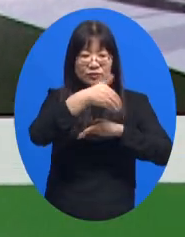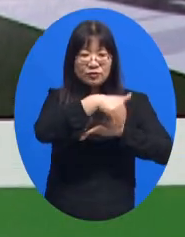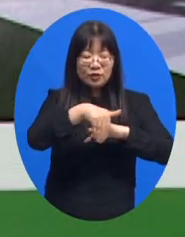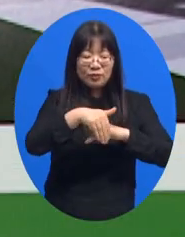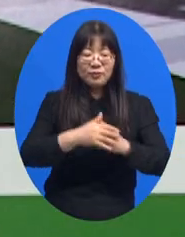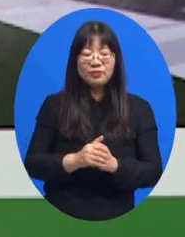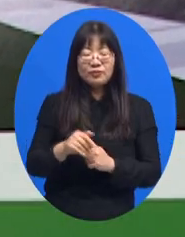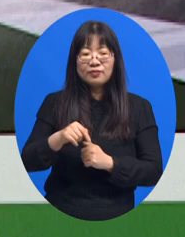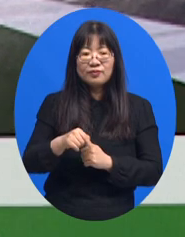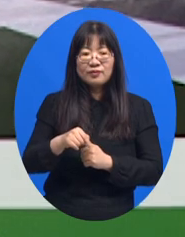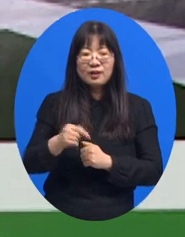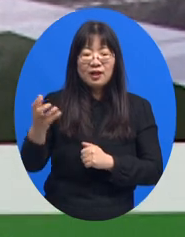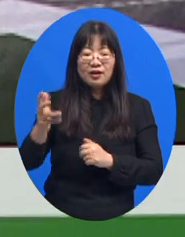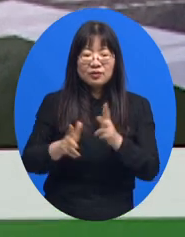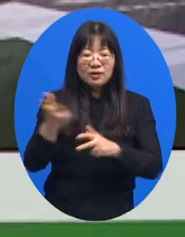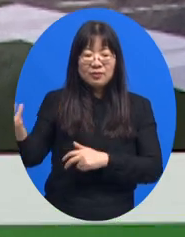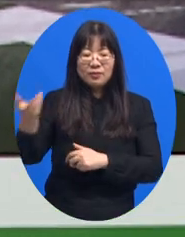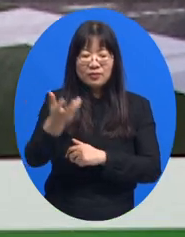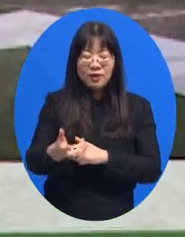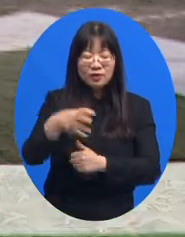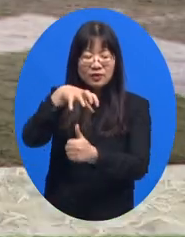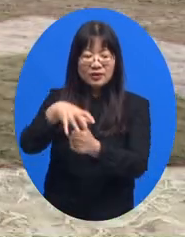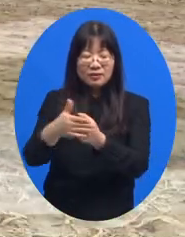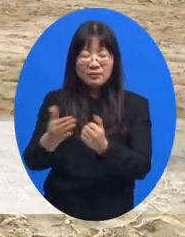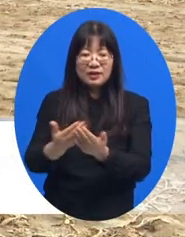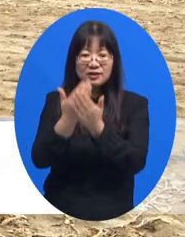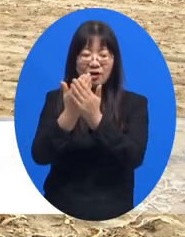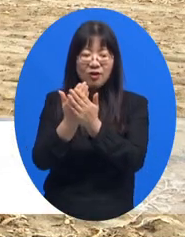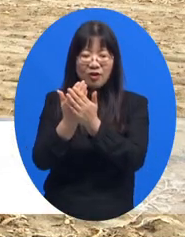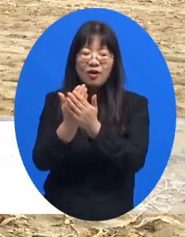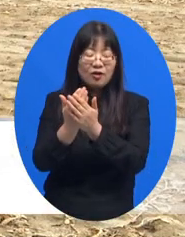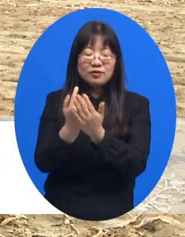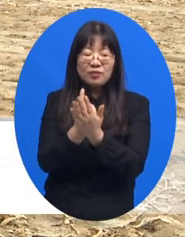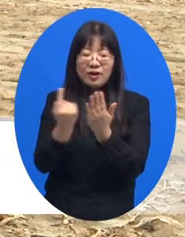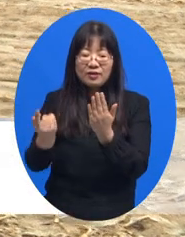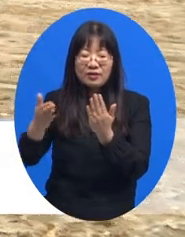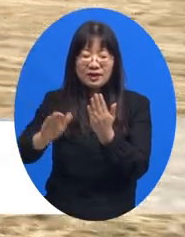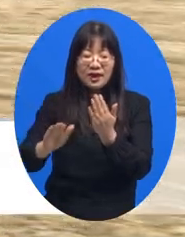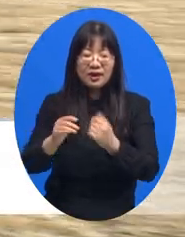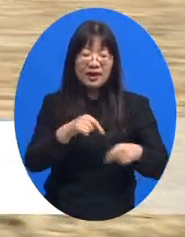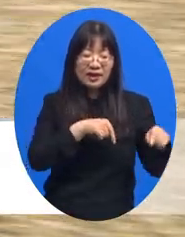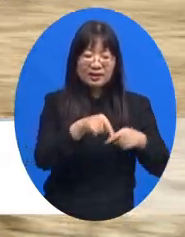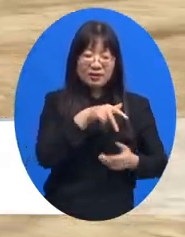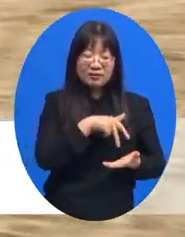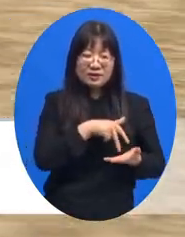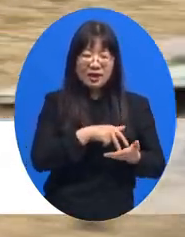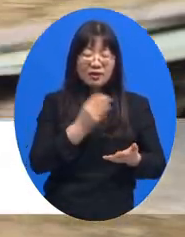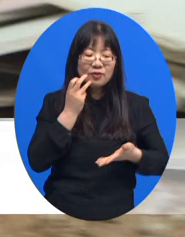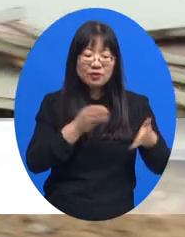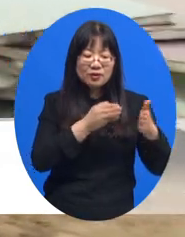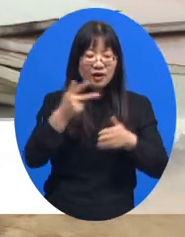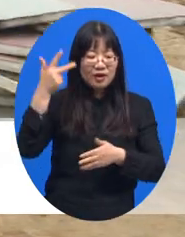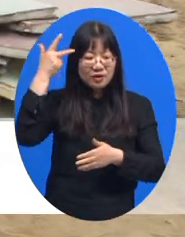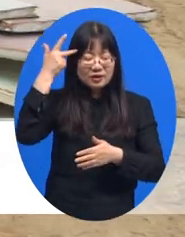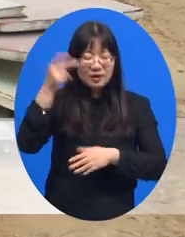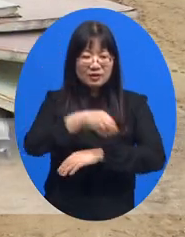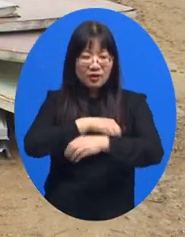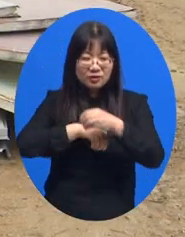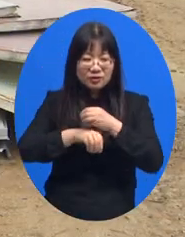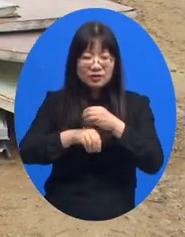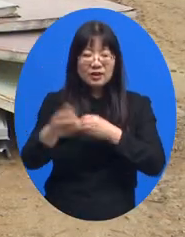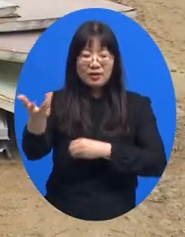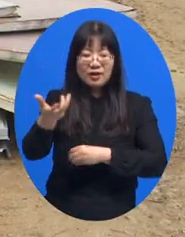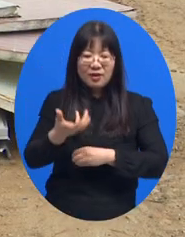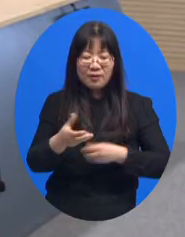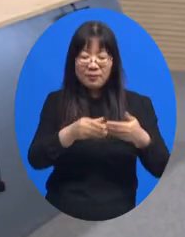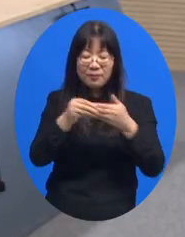공장이 들어서는 곳은 규제 등으로 발전해서 소외됐던 지역인데 행정적으로 경기도와 여주시가 적극 나서 이곳으로